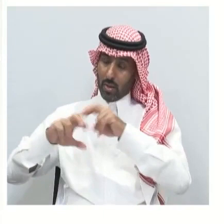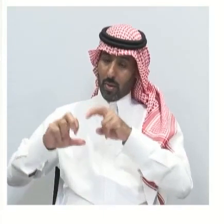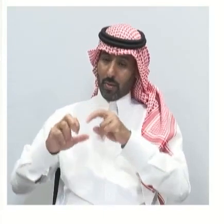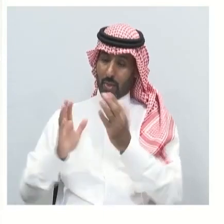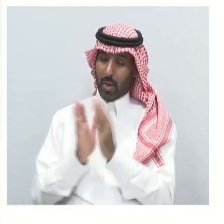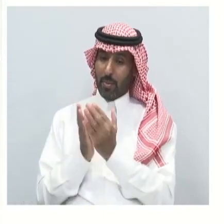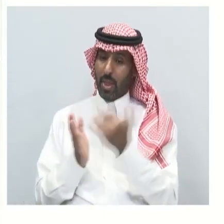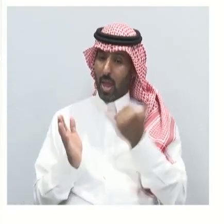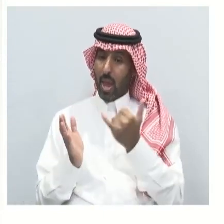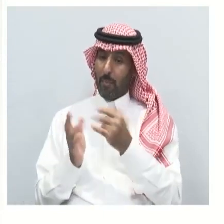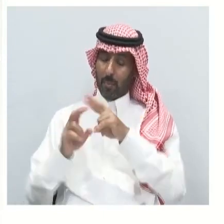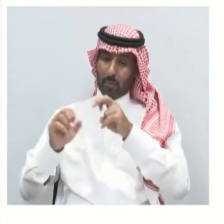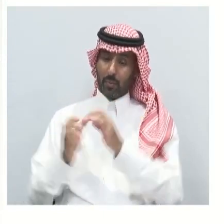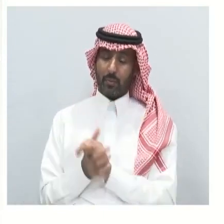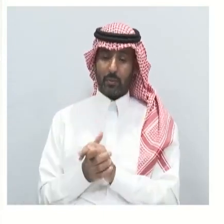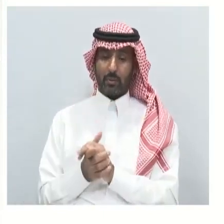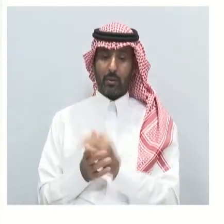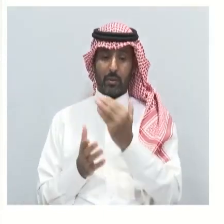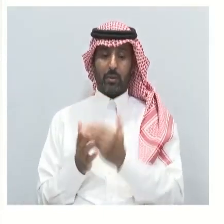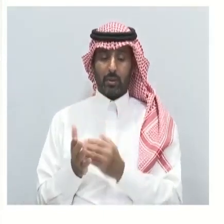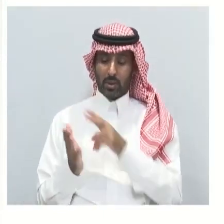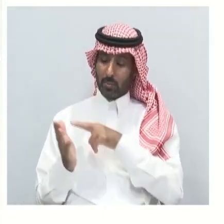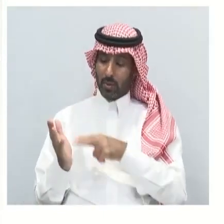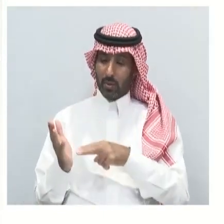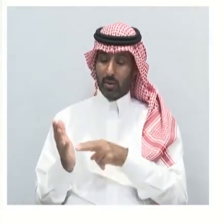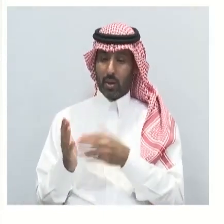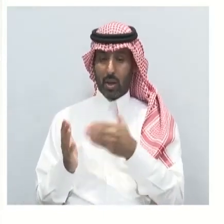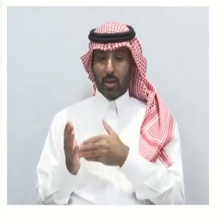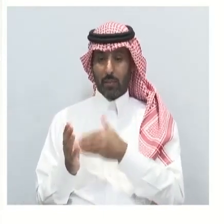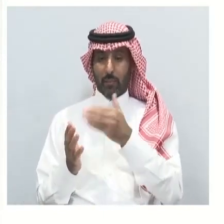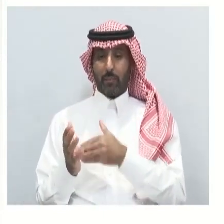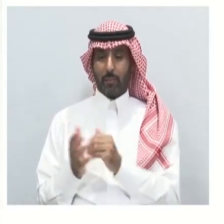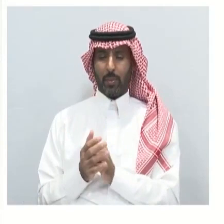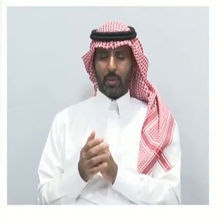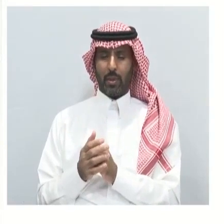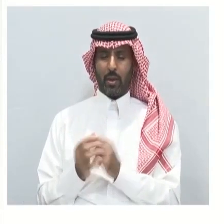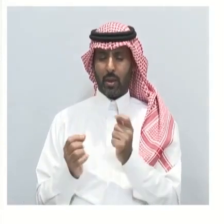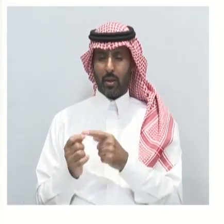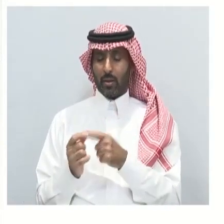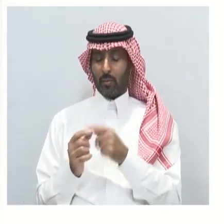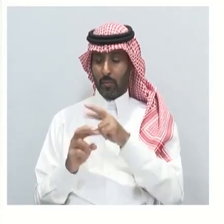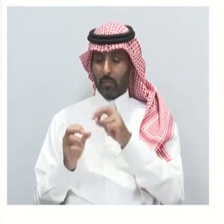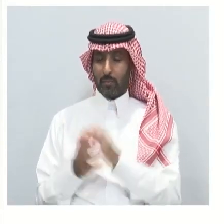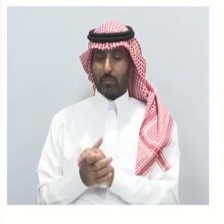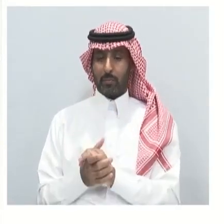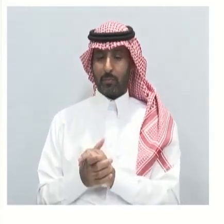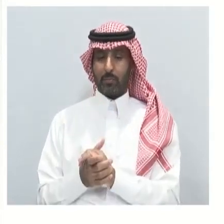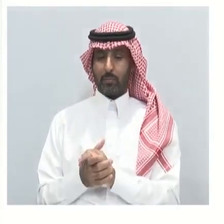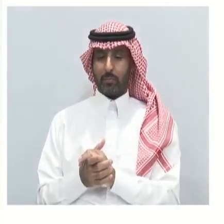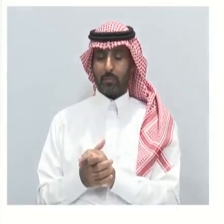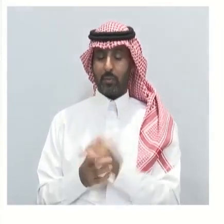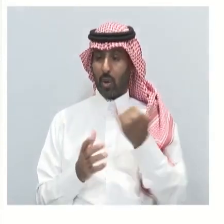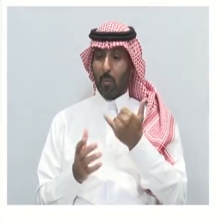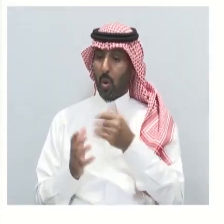المكونات البحث العلمي بالنسبه للقارئ حيث ان خاتمه البحث هي مقصد الباحثين والمهتمين بنتائج